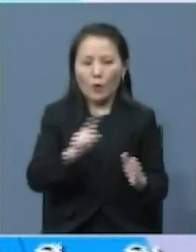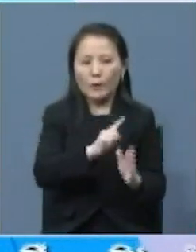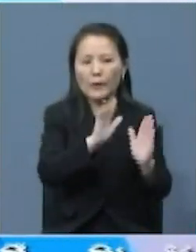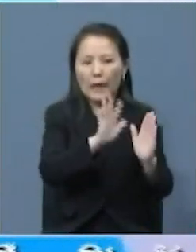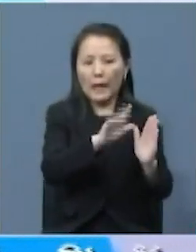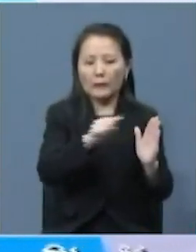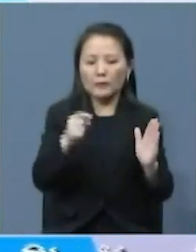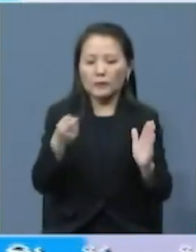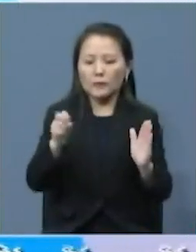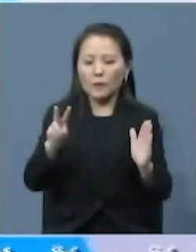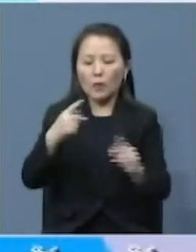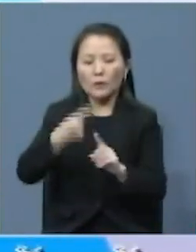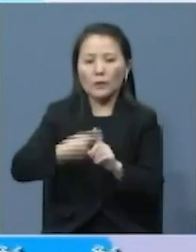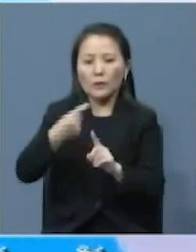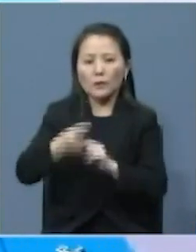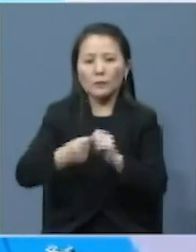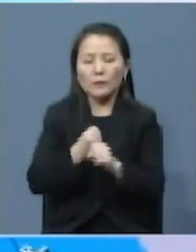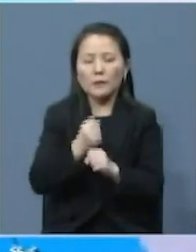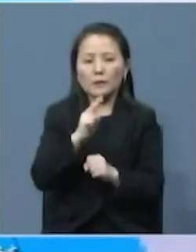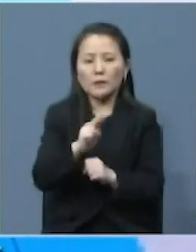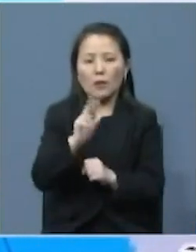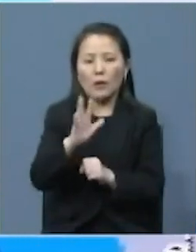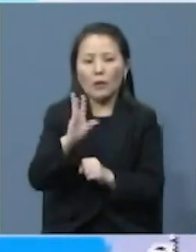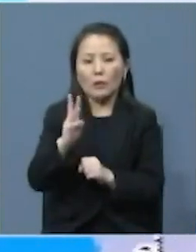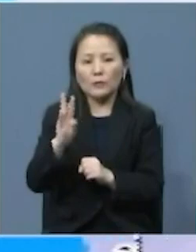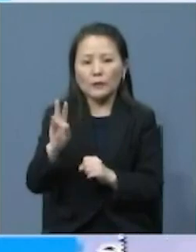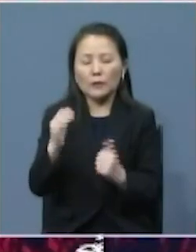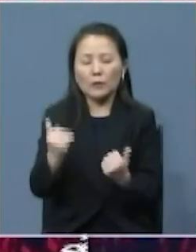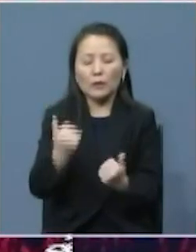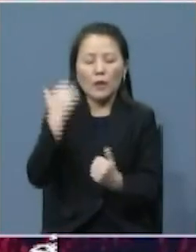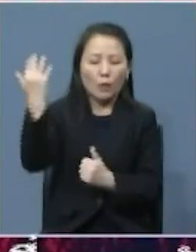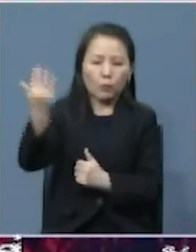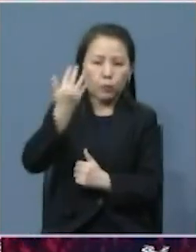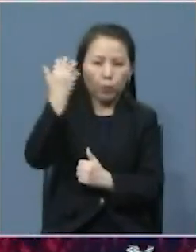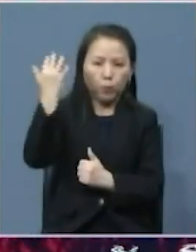5-12 มกราคม 2567 อัตราการระบาย